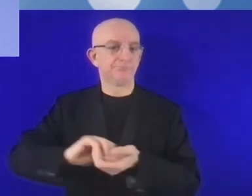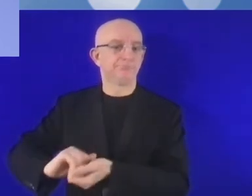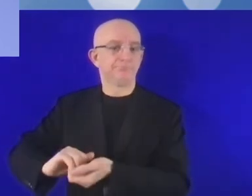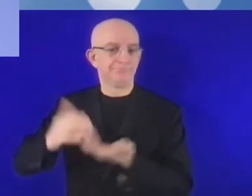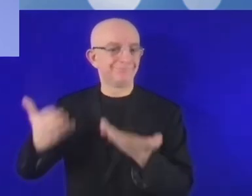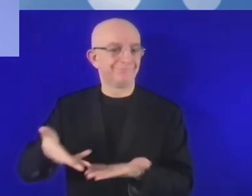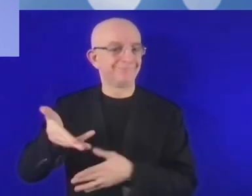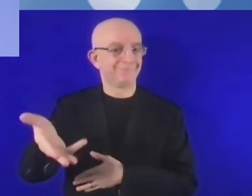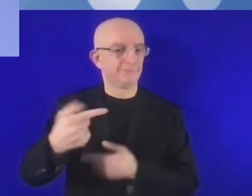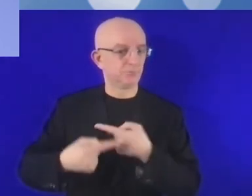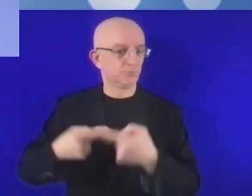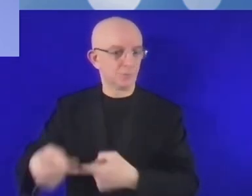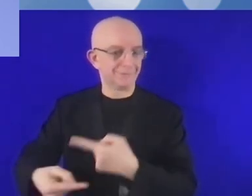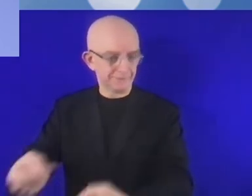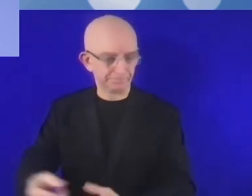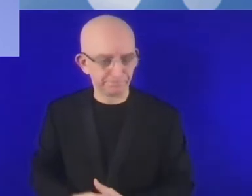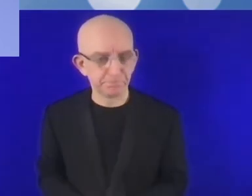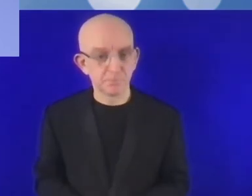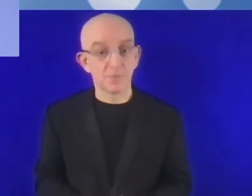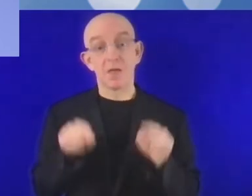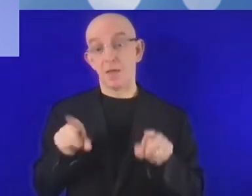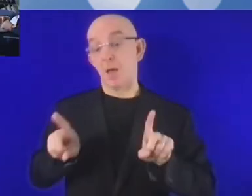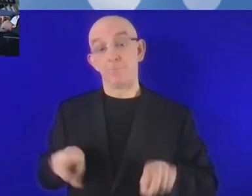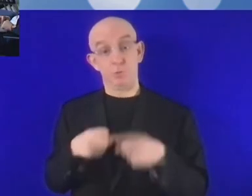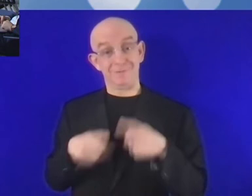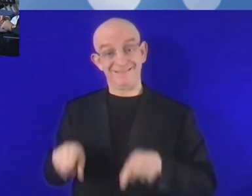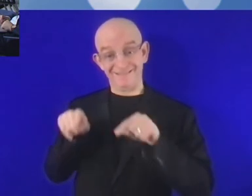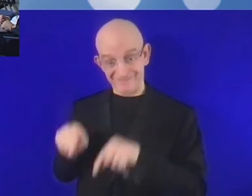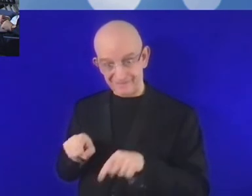الطبيعية، وهذه الحساسية